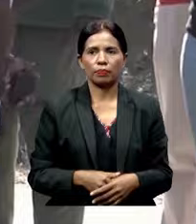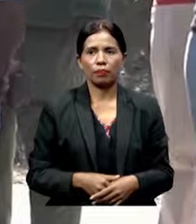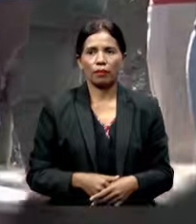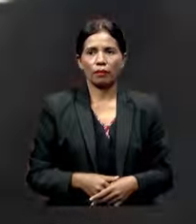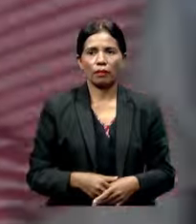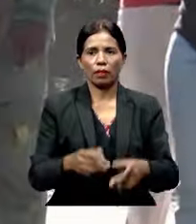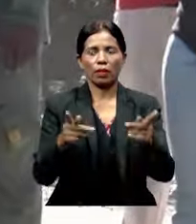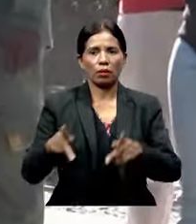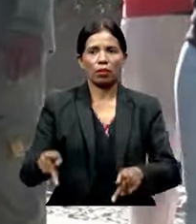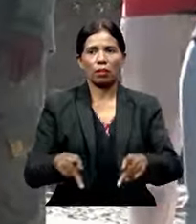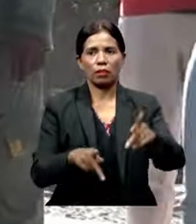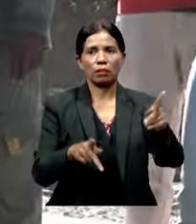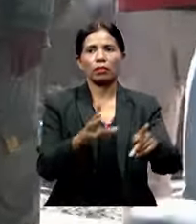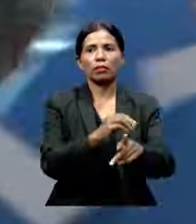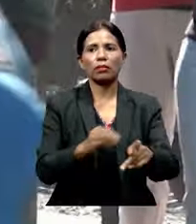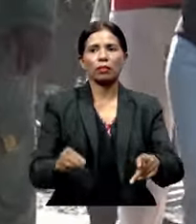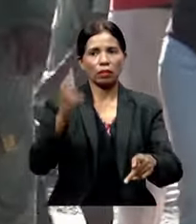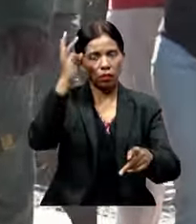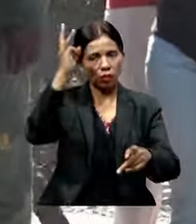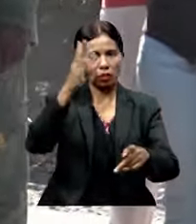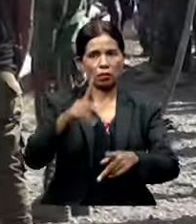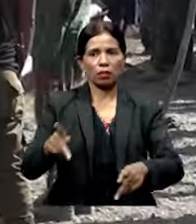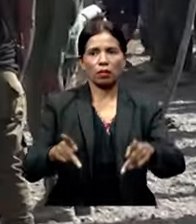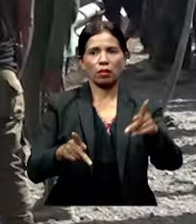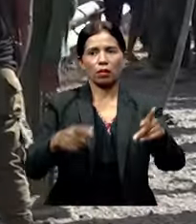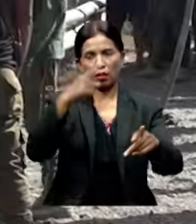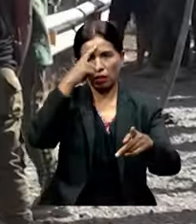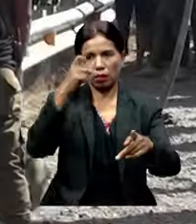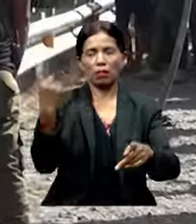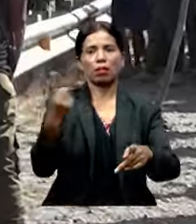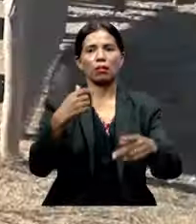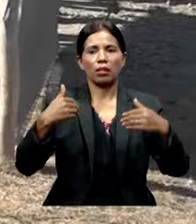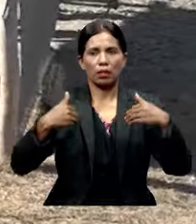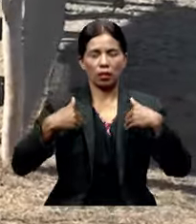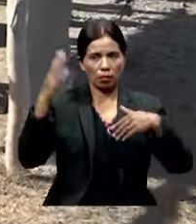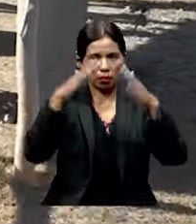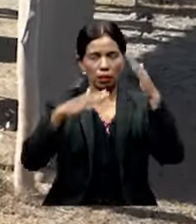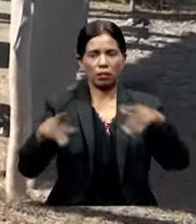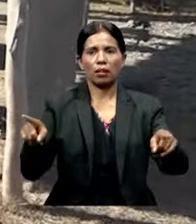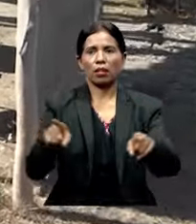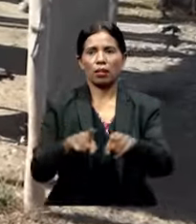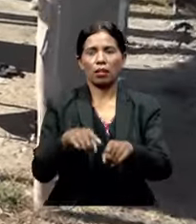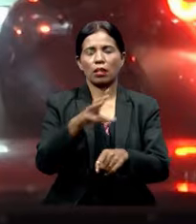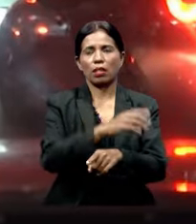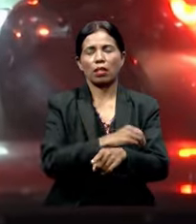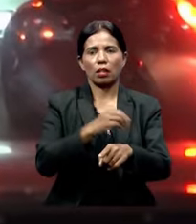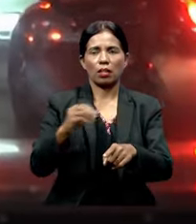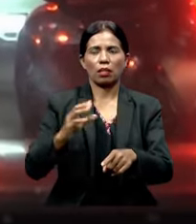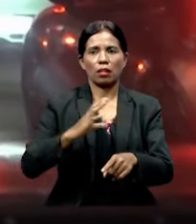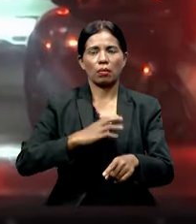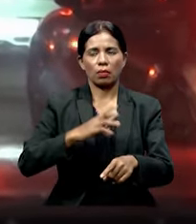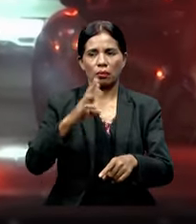Espaço público nebe durante nessa e preocupação público nian tamba sempre ramoso engrafamento macanesa e a área Campo